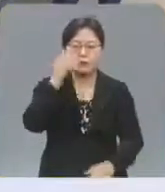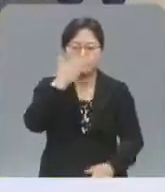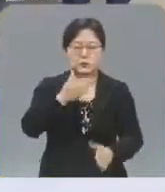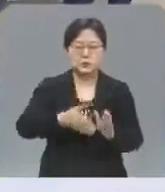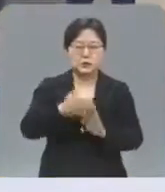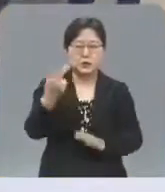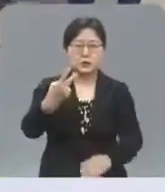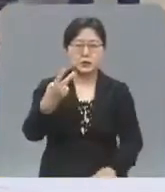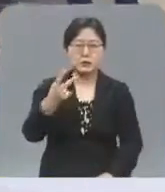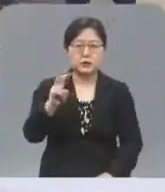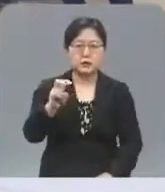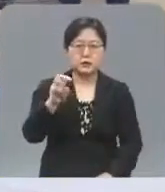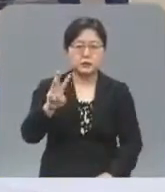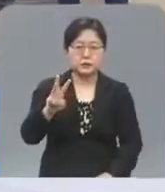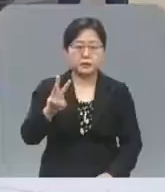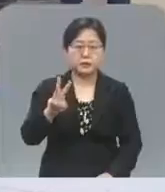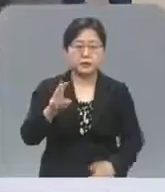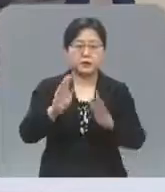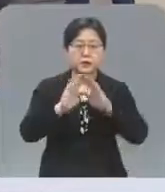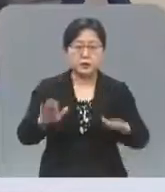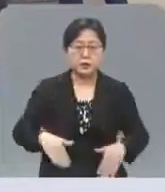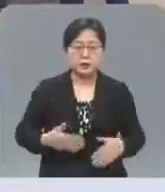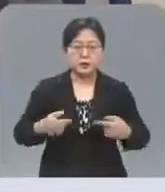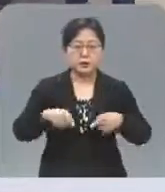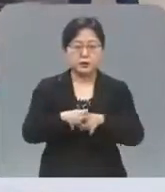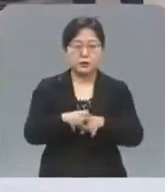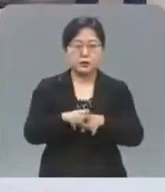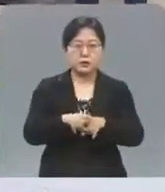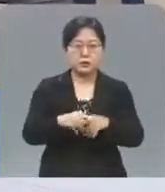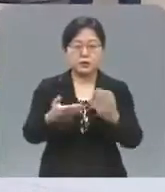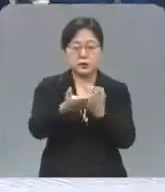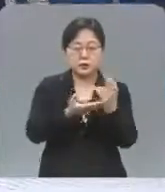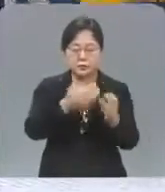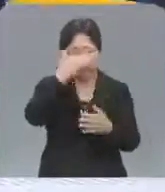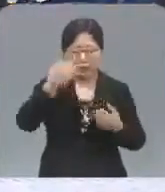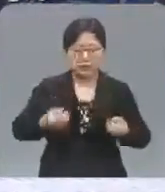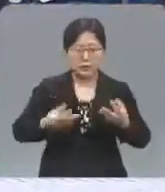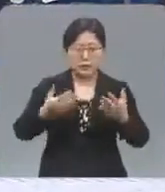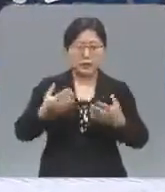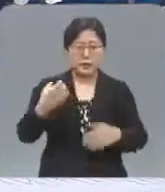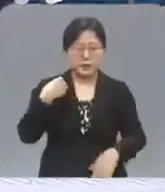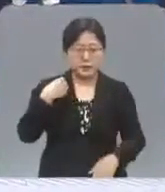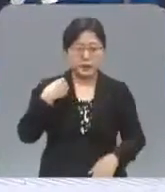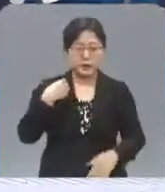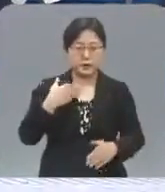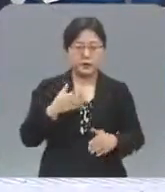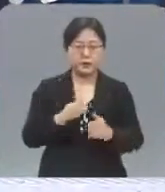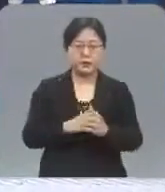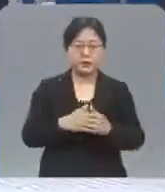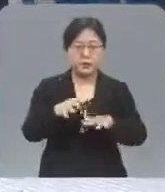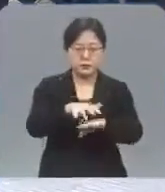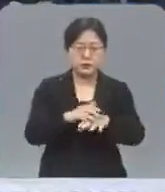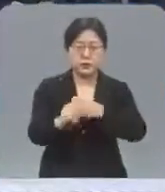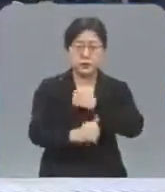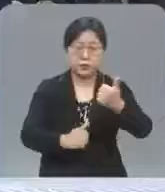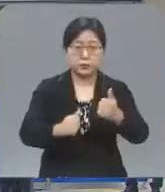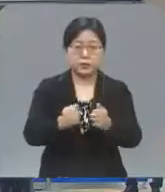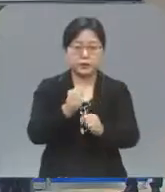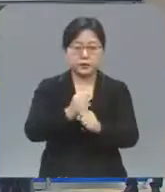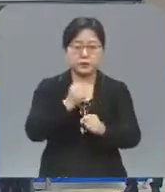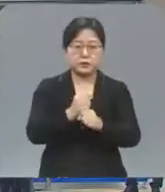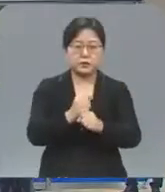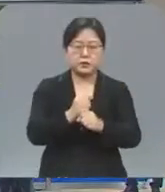오는 2023년까지 전라남도와 함께 선박람회 개최 실무를 담당할 전담기구인 조직위원회를